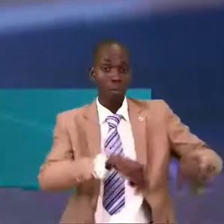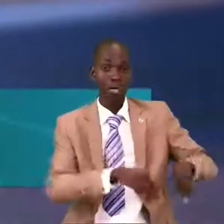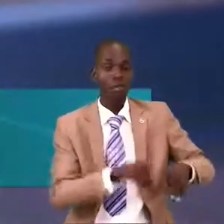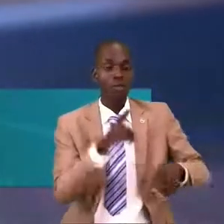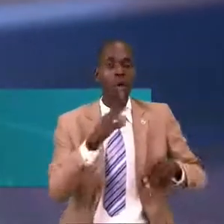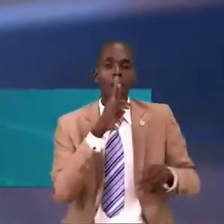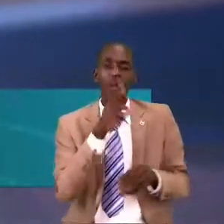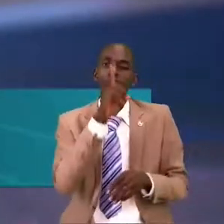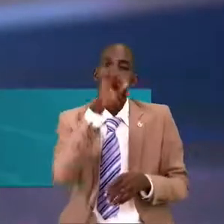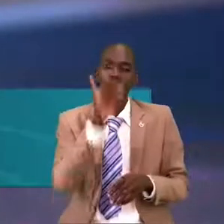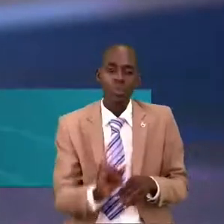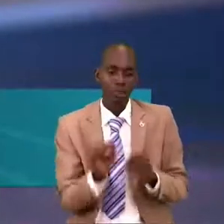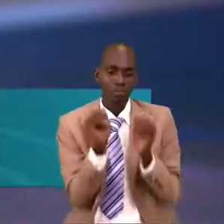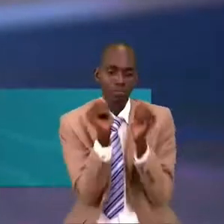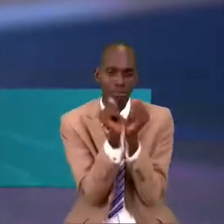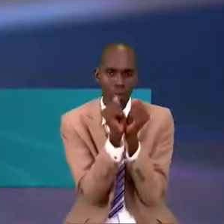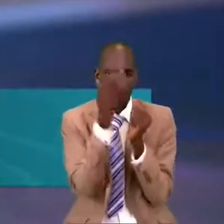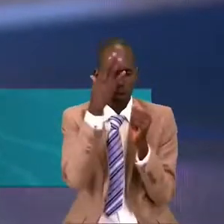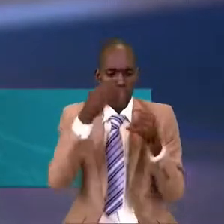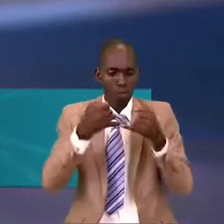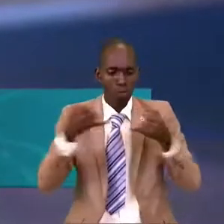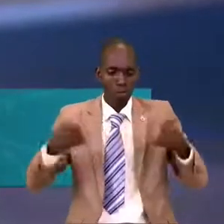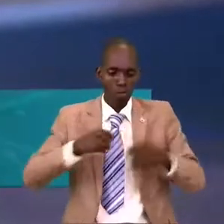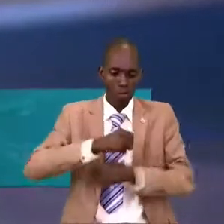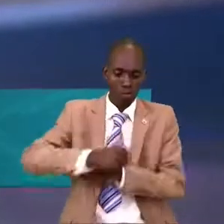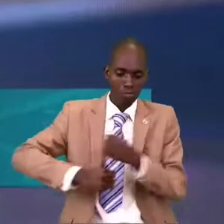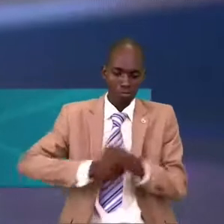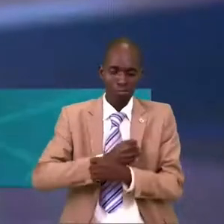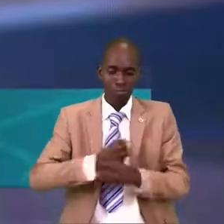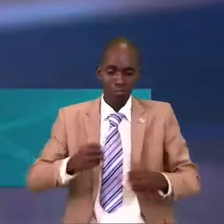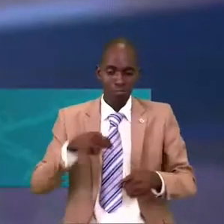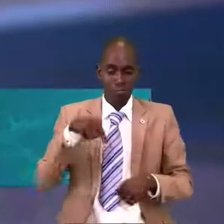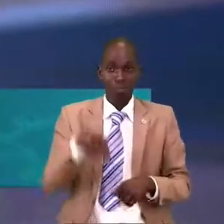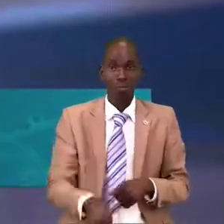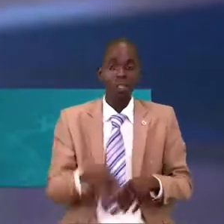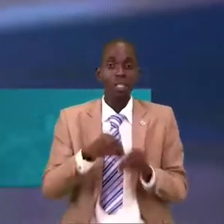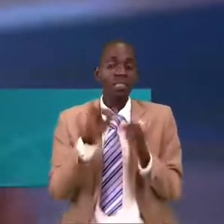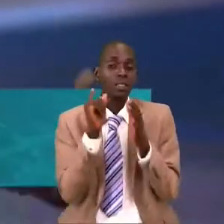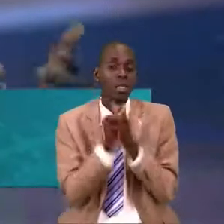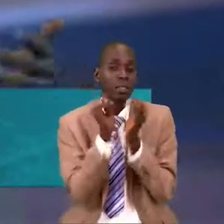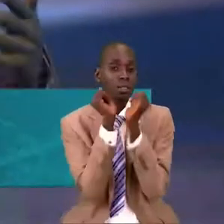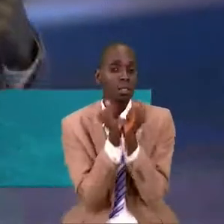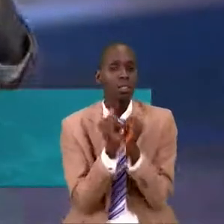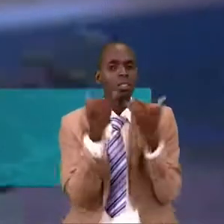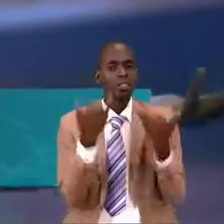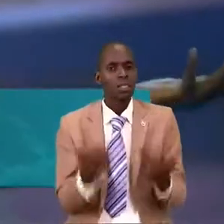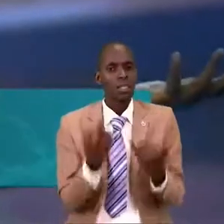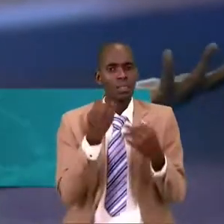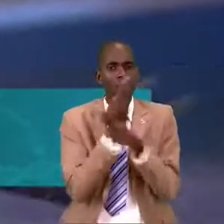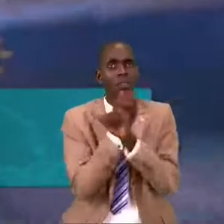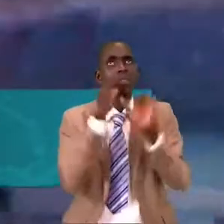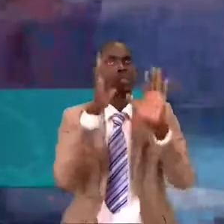marché d'esclavage. Le Rédempteur, son nom est Christ. Rédempteur, Sauveur,